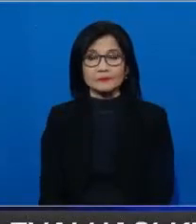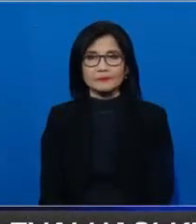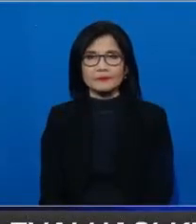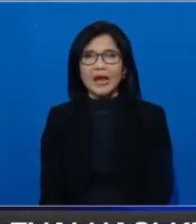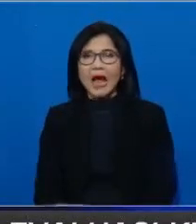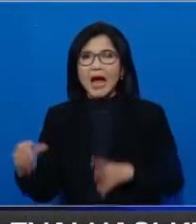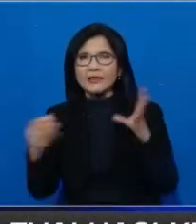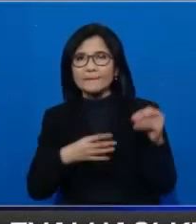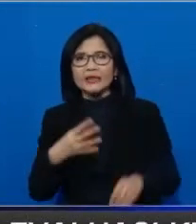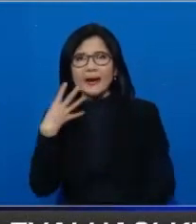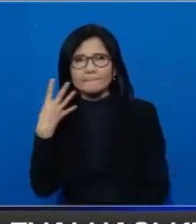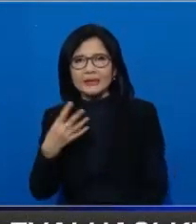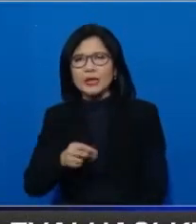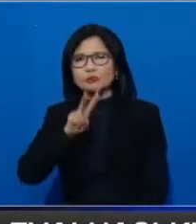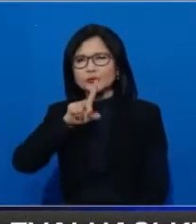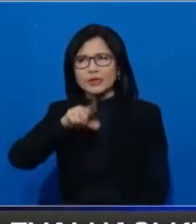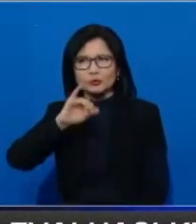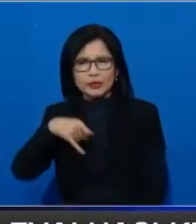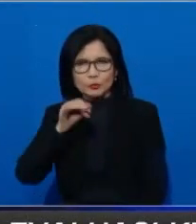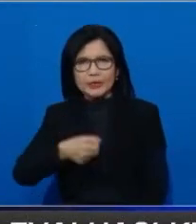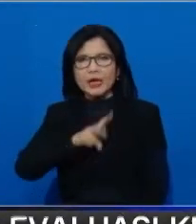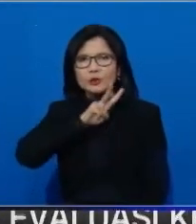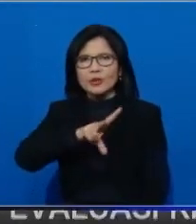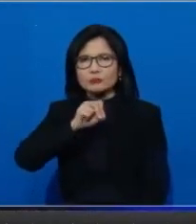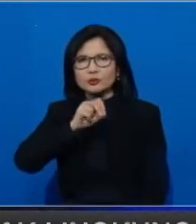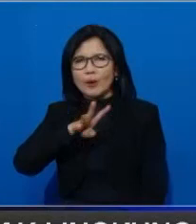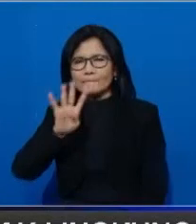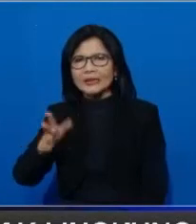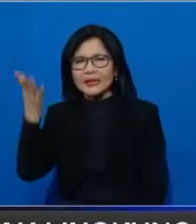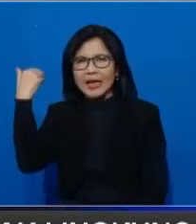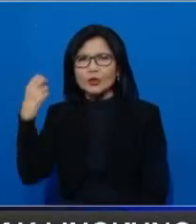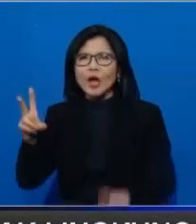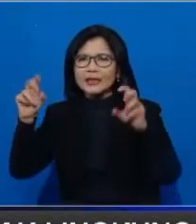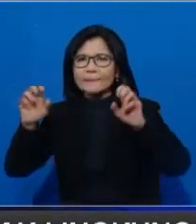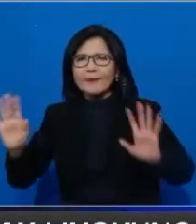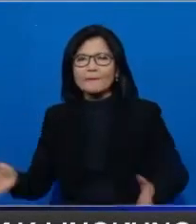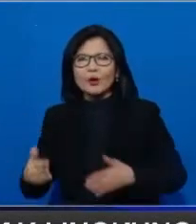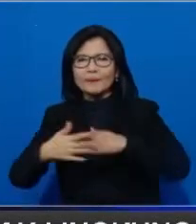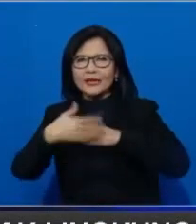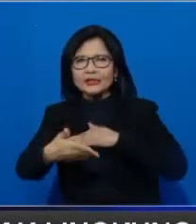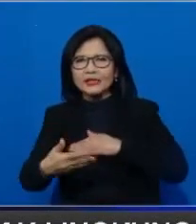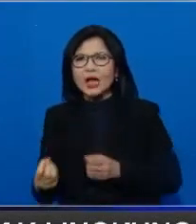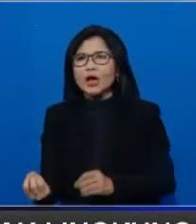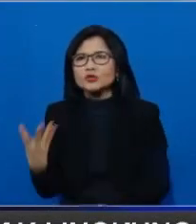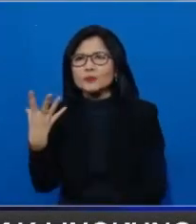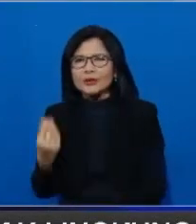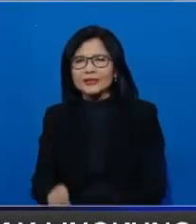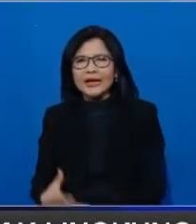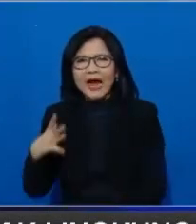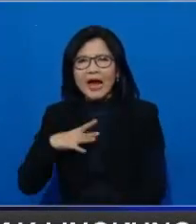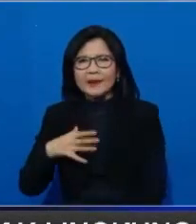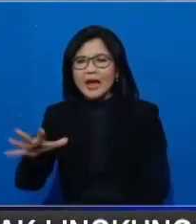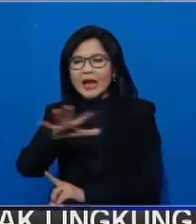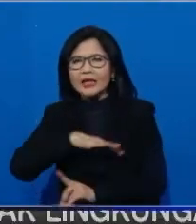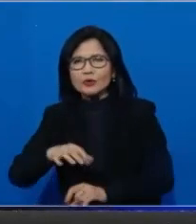Debat Pilpres keempat yang berlangsung 21 Januari 2024 lalu mengangkat tema pembangunan berkelanjutan, sumber daya alam, lingkungan hidup,